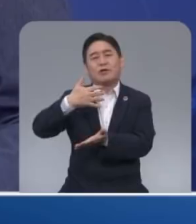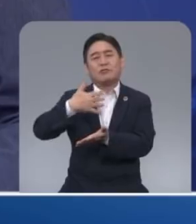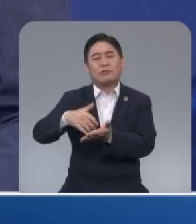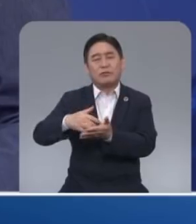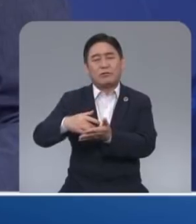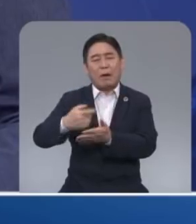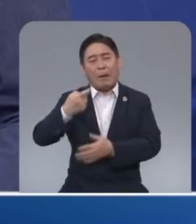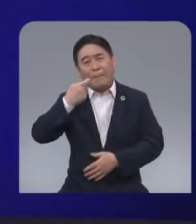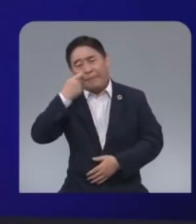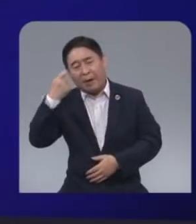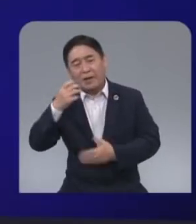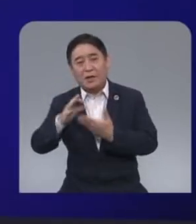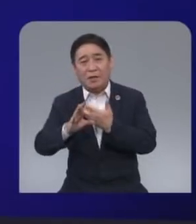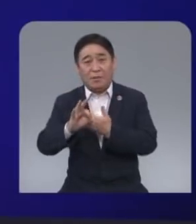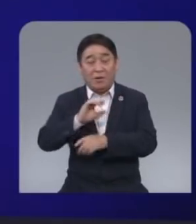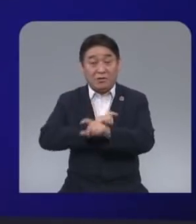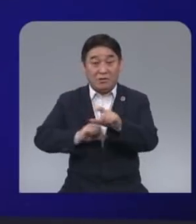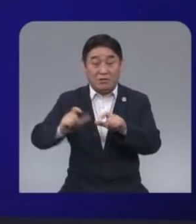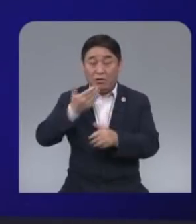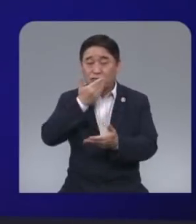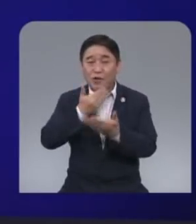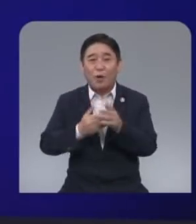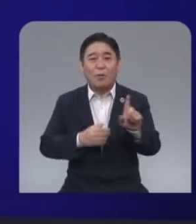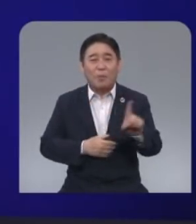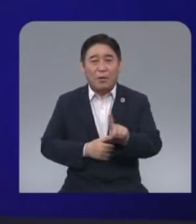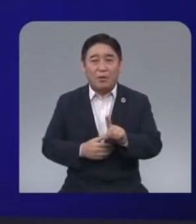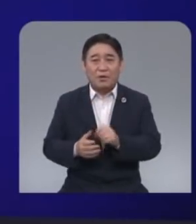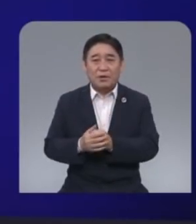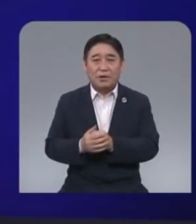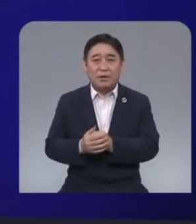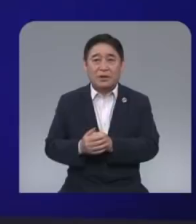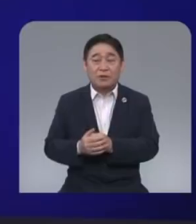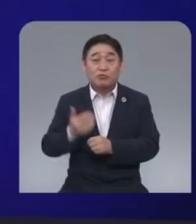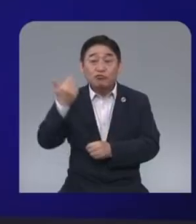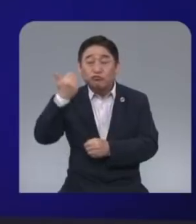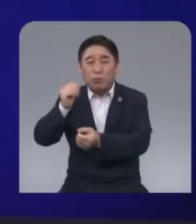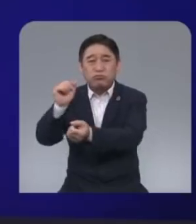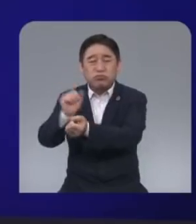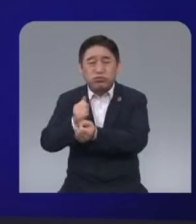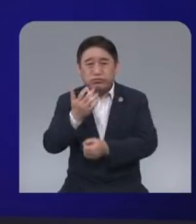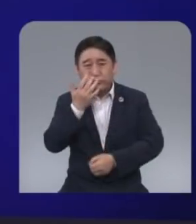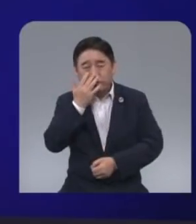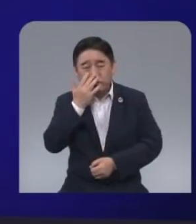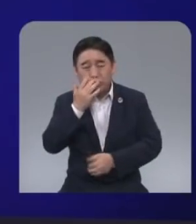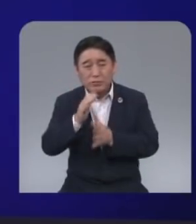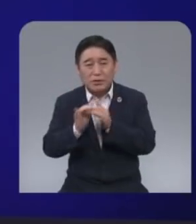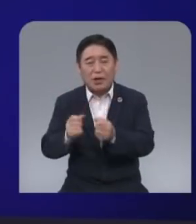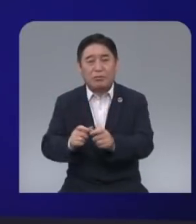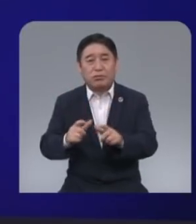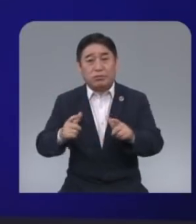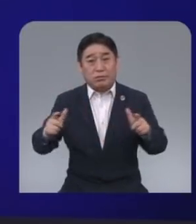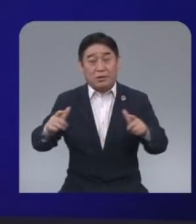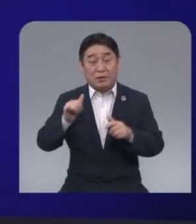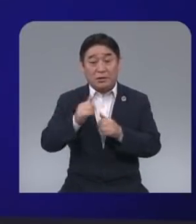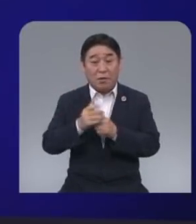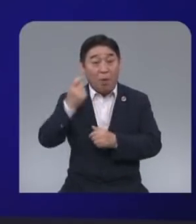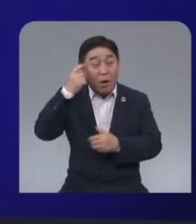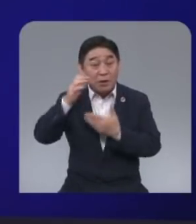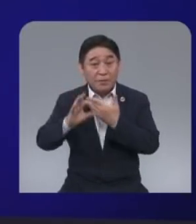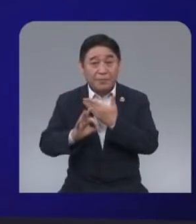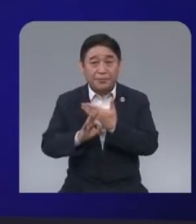너무 얽매이다 보면 네. 더 중요한 것은 그 감염 경로를 알 수 없는 확진자가 더 늘고 있다는 그런 겁니다.